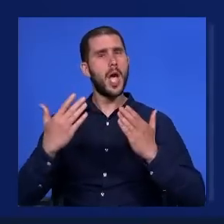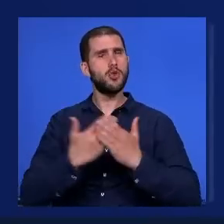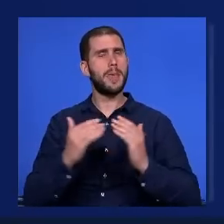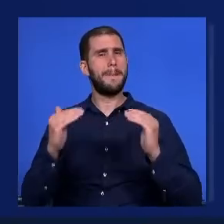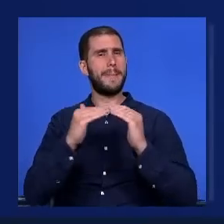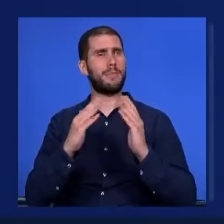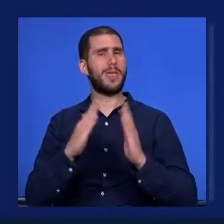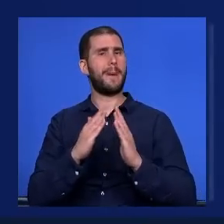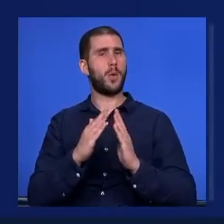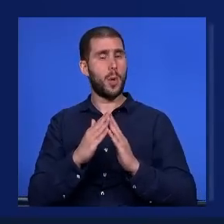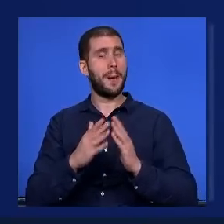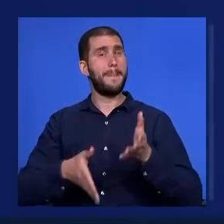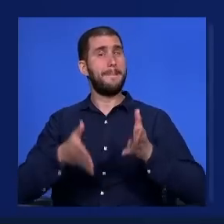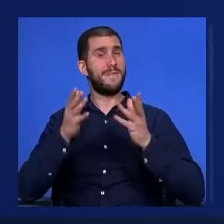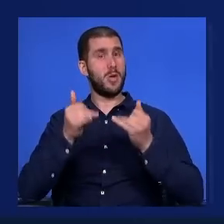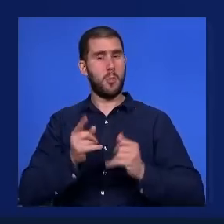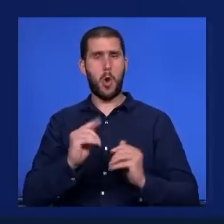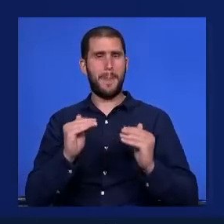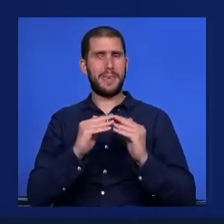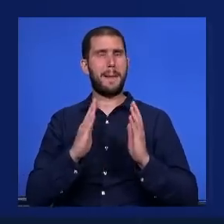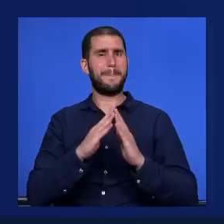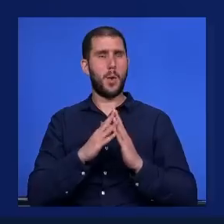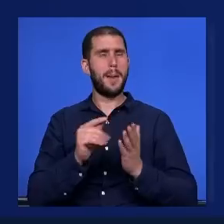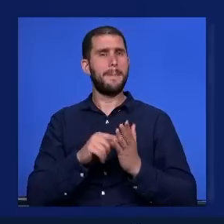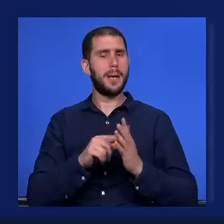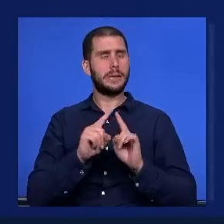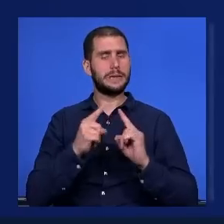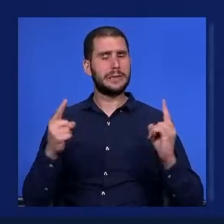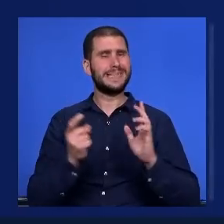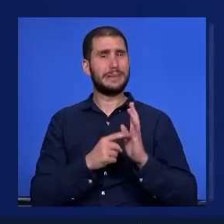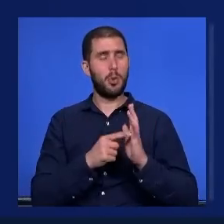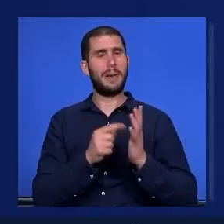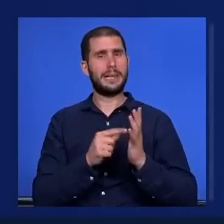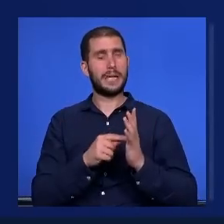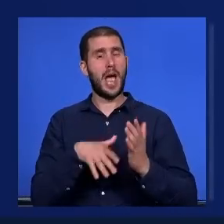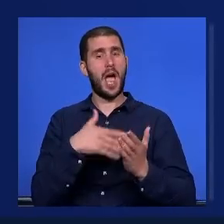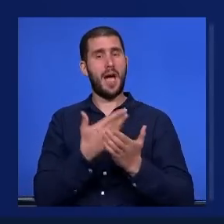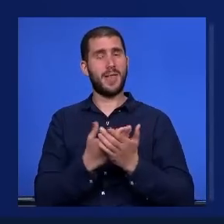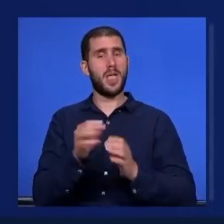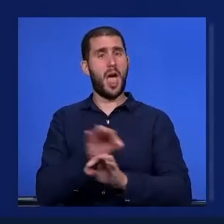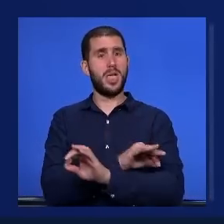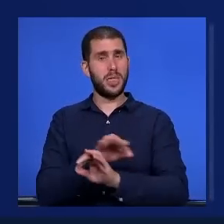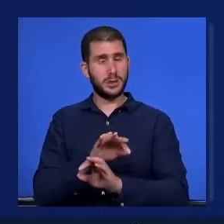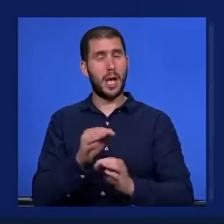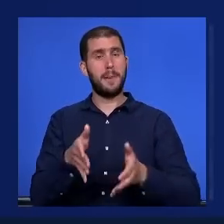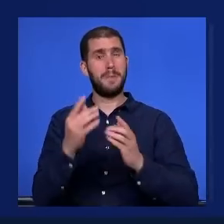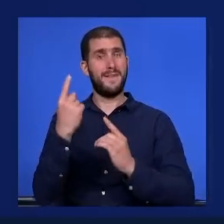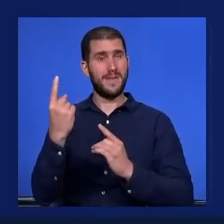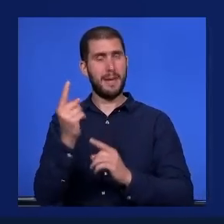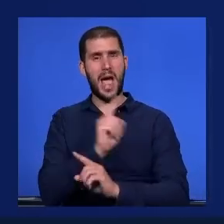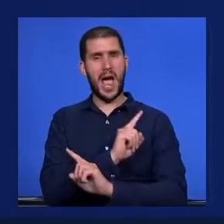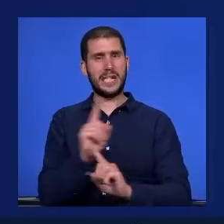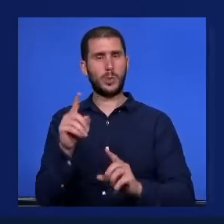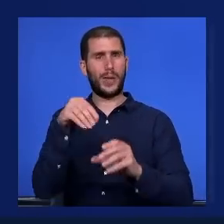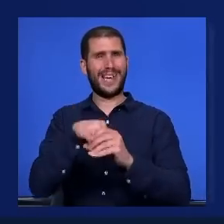למגורים. המבנים כיום אינם ראויים למגורים בשל מגוון סיבות, ולכן על פי חוות דעת הנדסית, המבנים האמורים אסורים